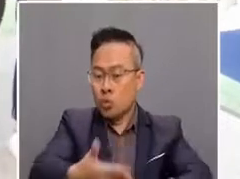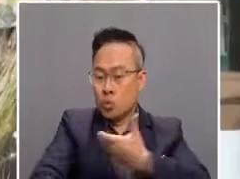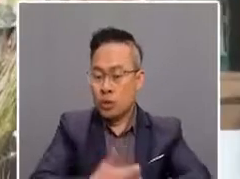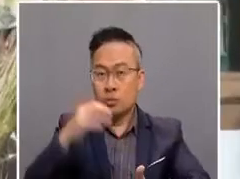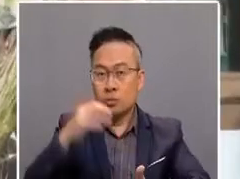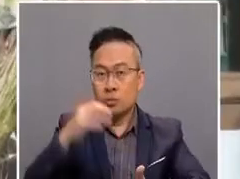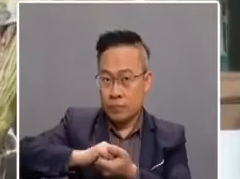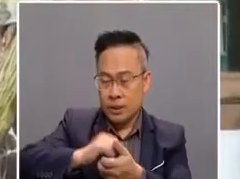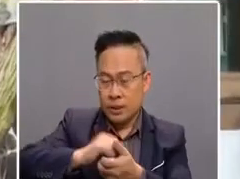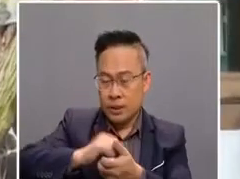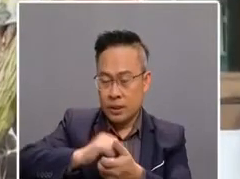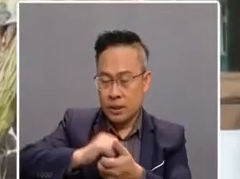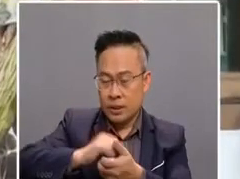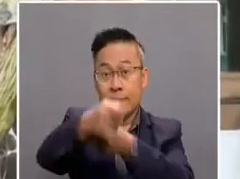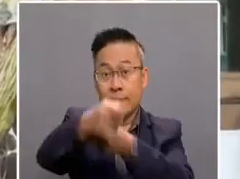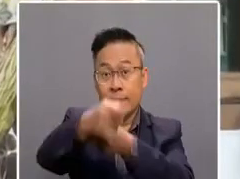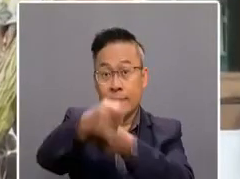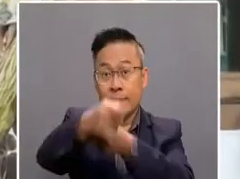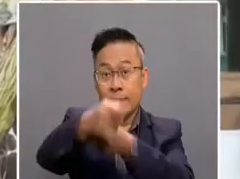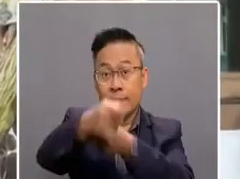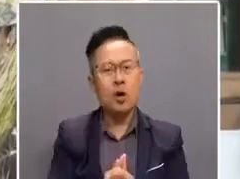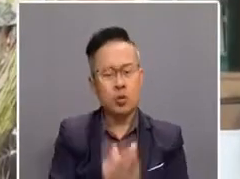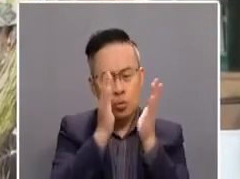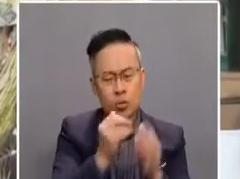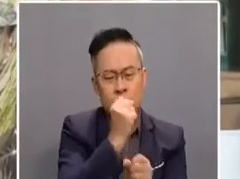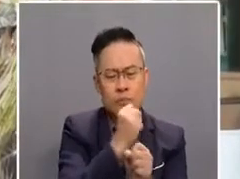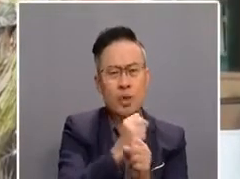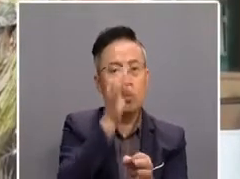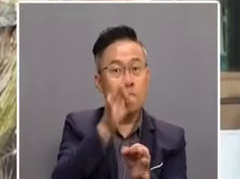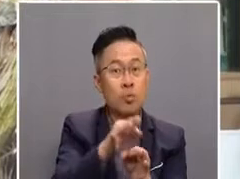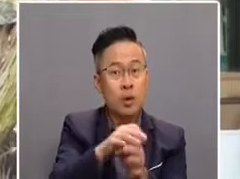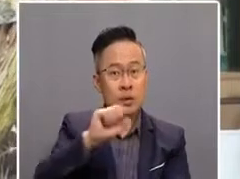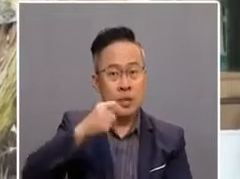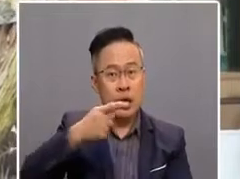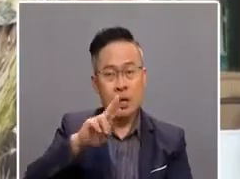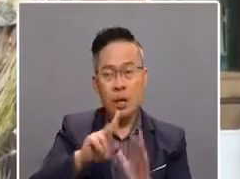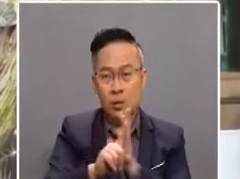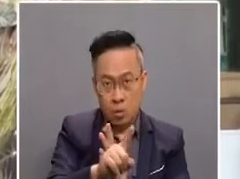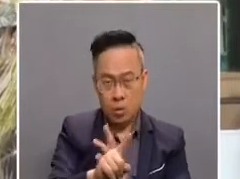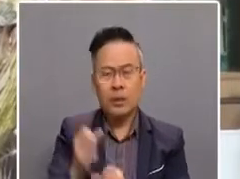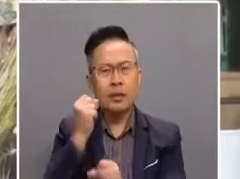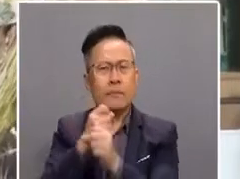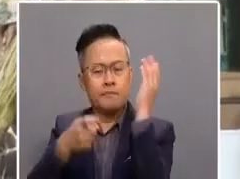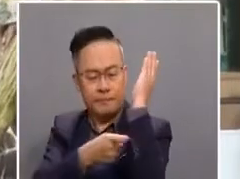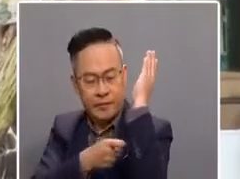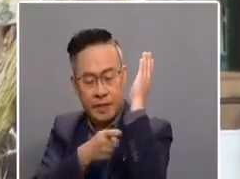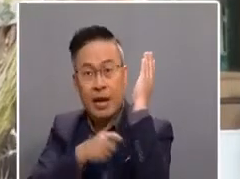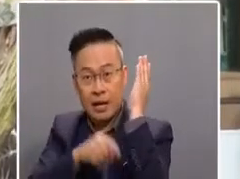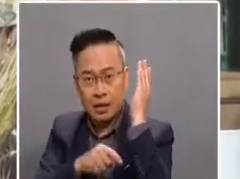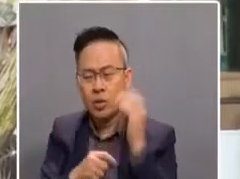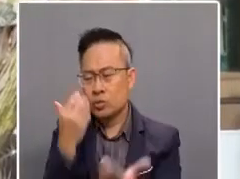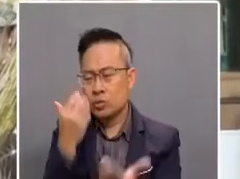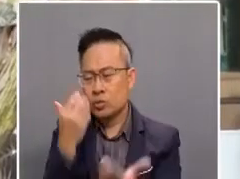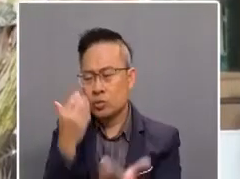กส.นะครับโดยอาศัยพลังของสหกรณ์ที่ขับเคลื่อนนะครับยางพารานะฮะจากเกษตรกร